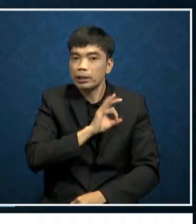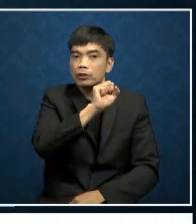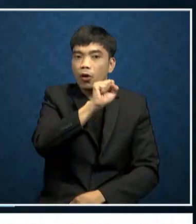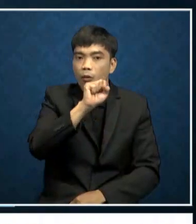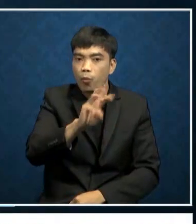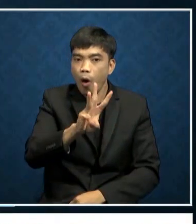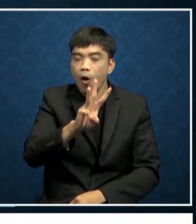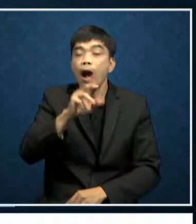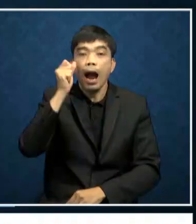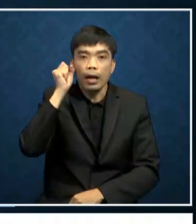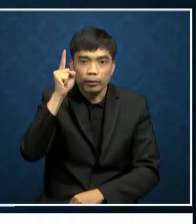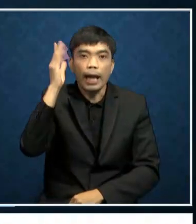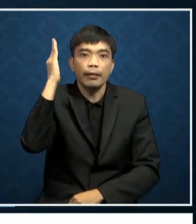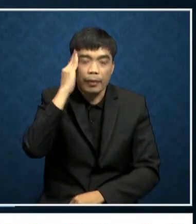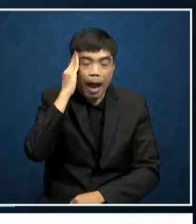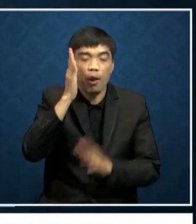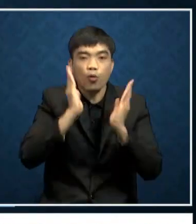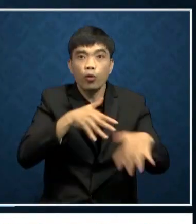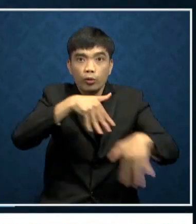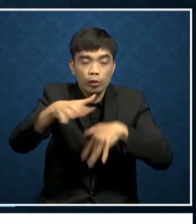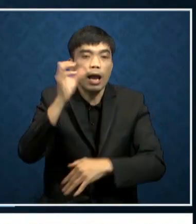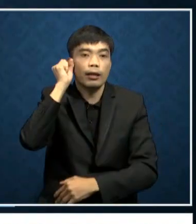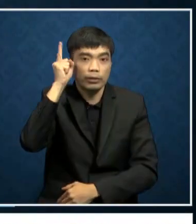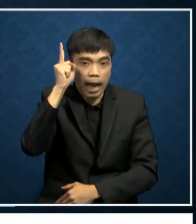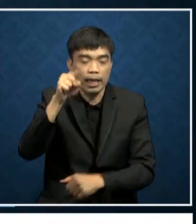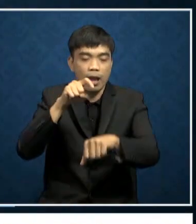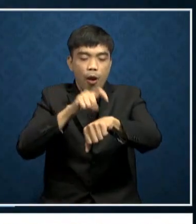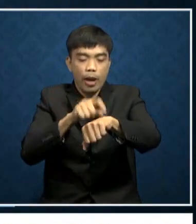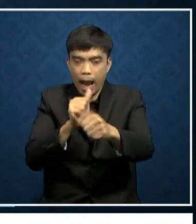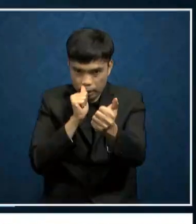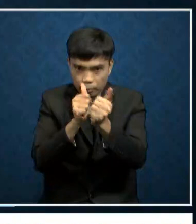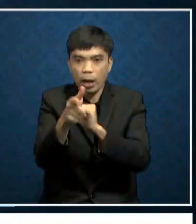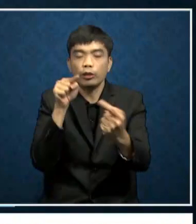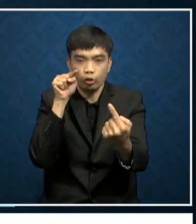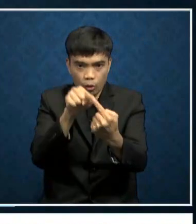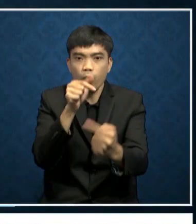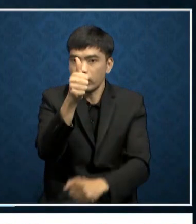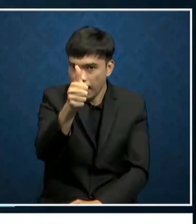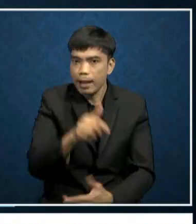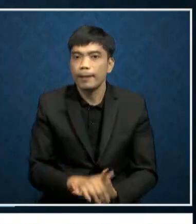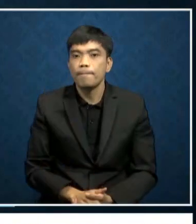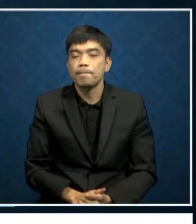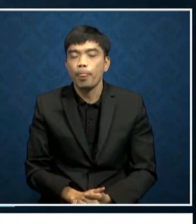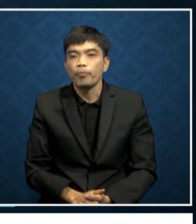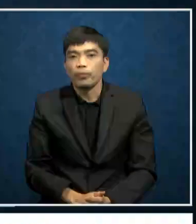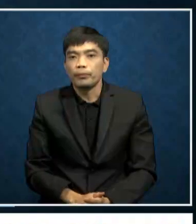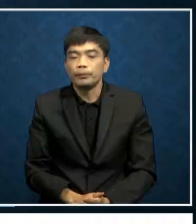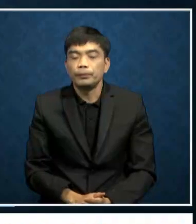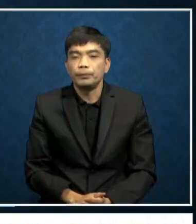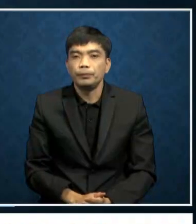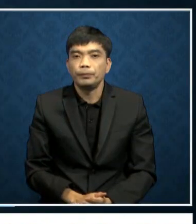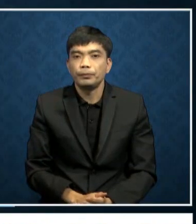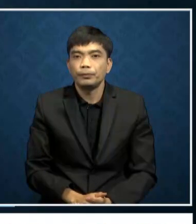ไปให้เข้าใจได้อย่างถูกต้องและทันต่อเอ่อสถานการณ์พลังงาน